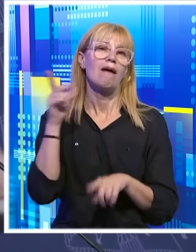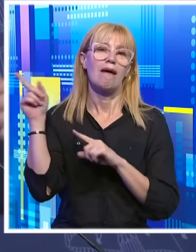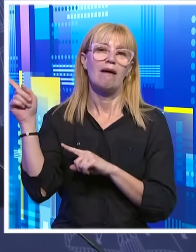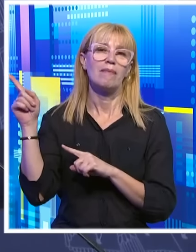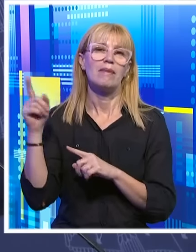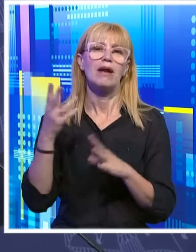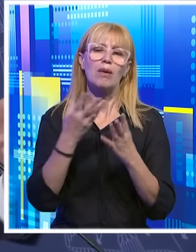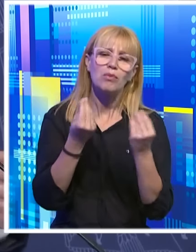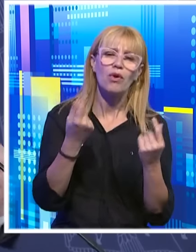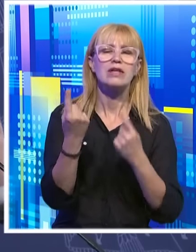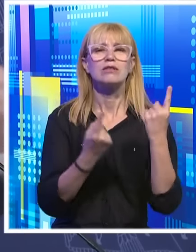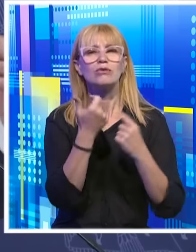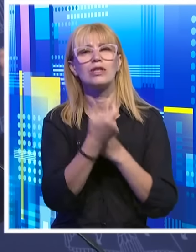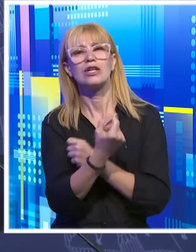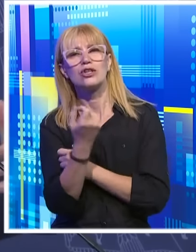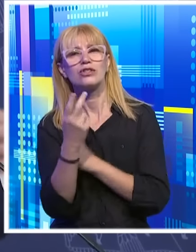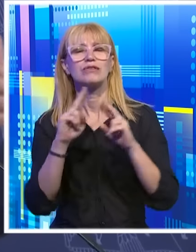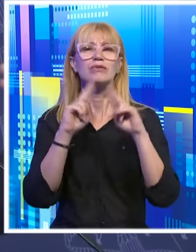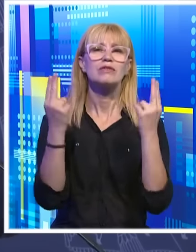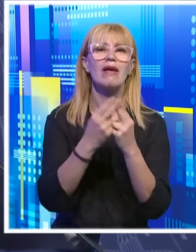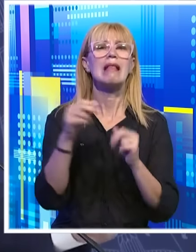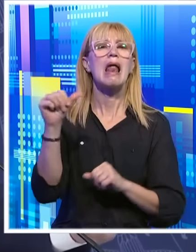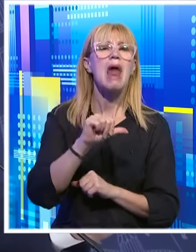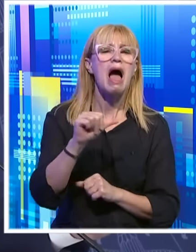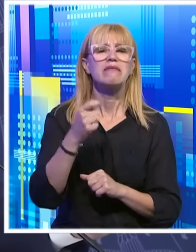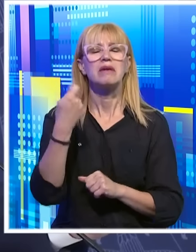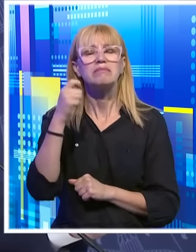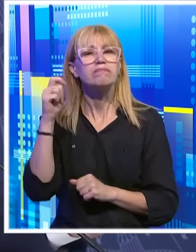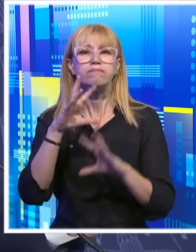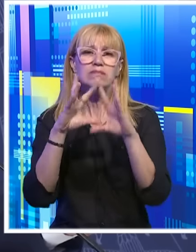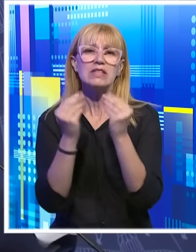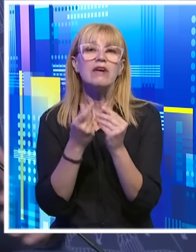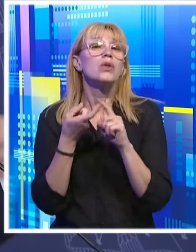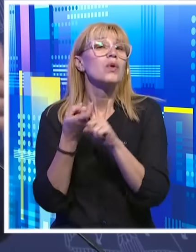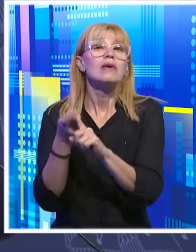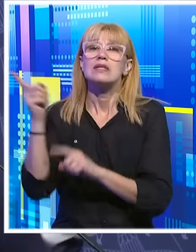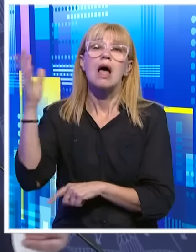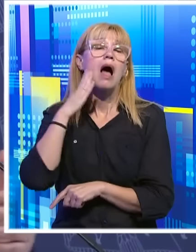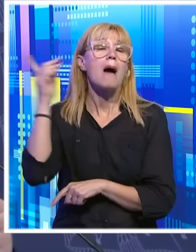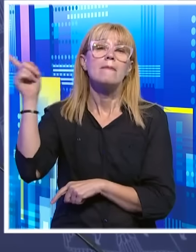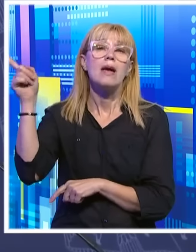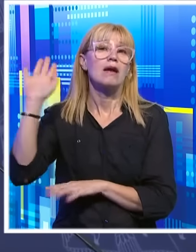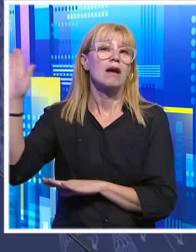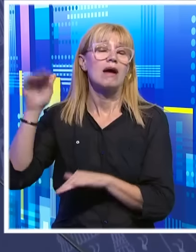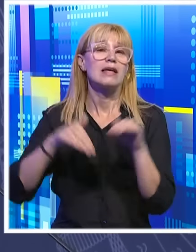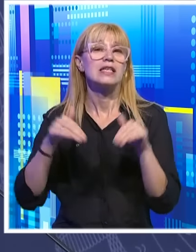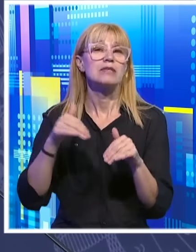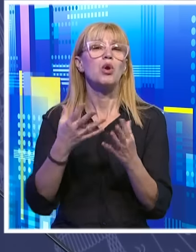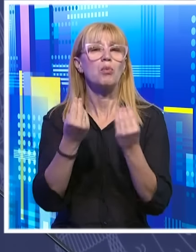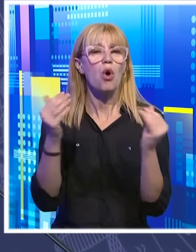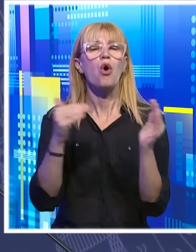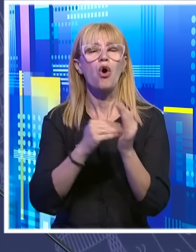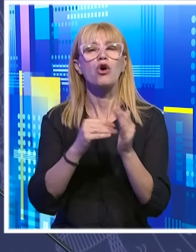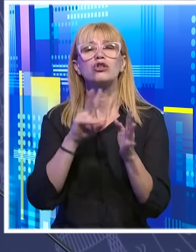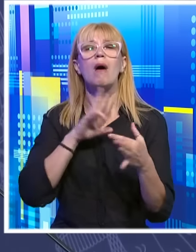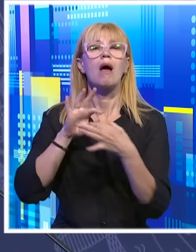dešava u svetu, kada vidite i volatilnost cele nafte i svega drugog, je vezano za američke izbore. I mnoge druge stvari će biti vezane za američke izbore,